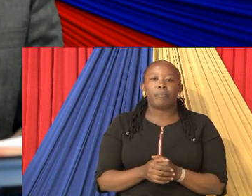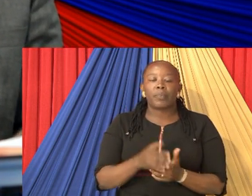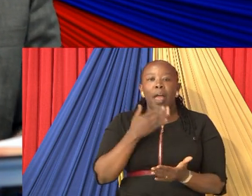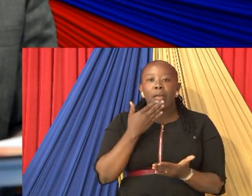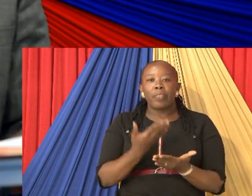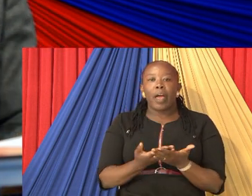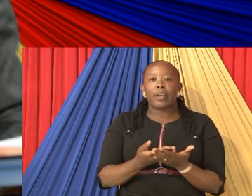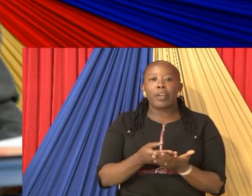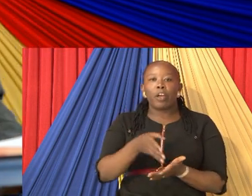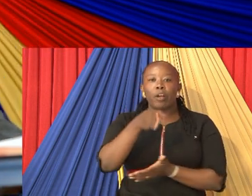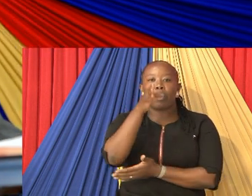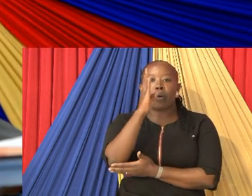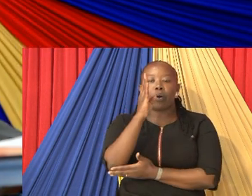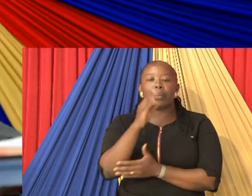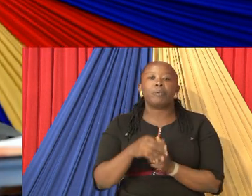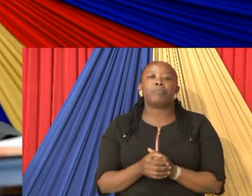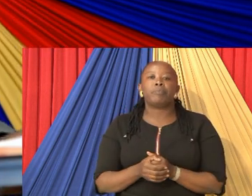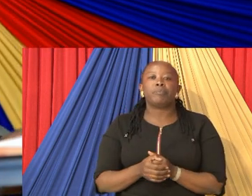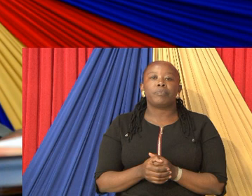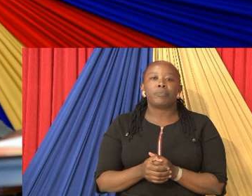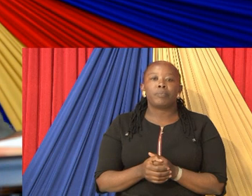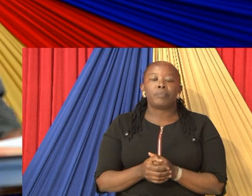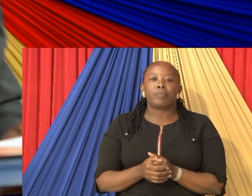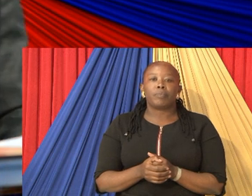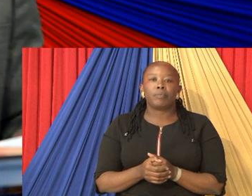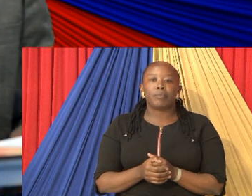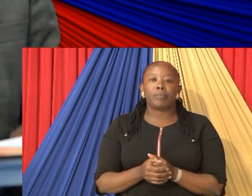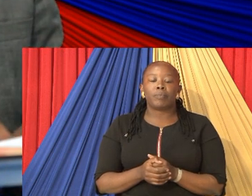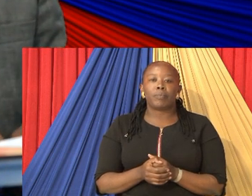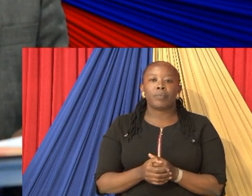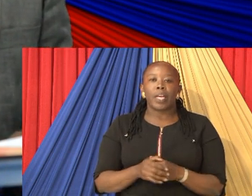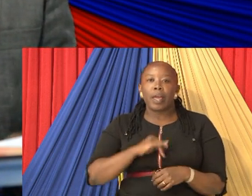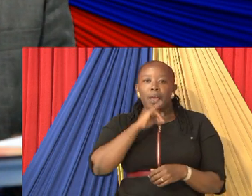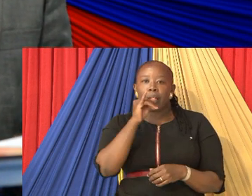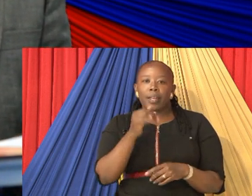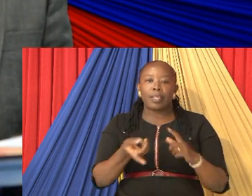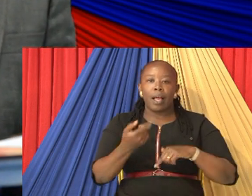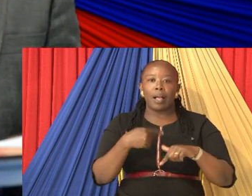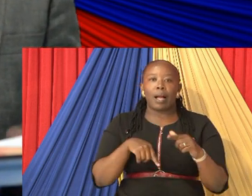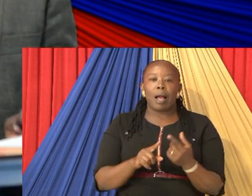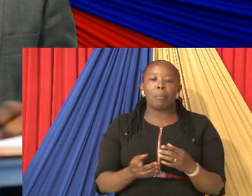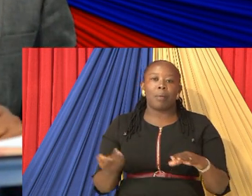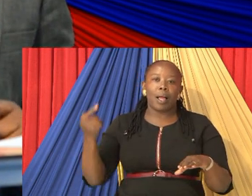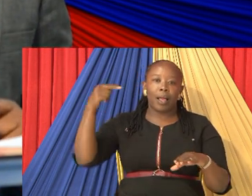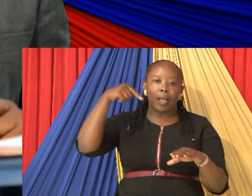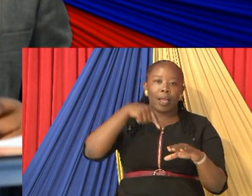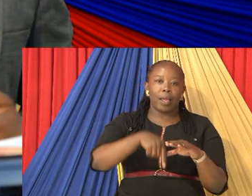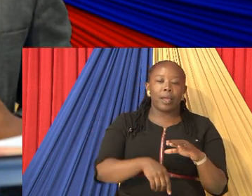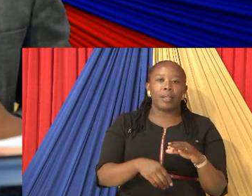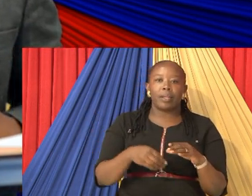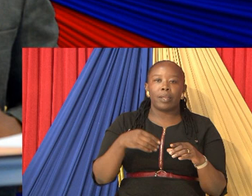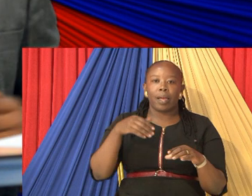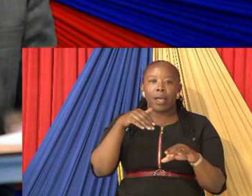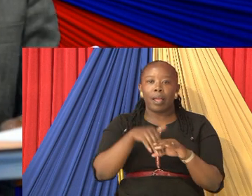4 maandiko yanasema, ingieni malangoni pake Mungu kwa kumshukuru.